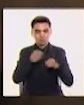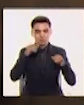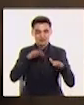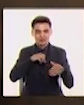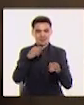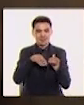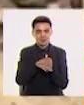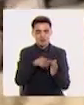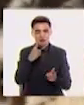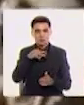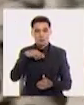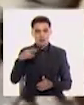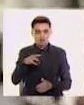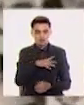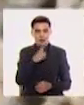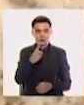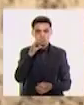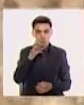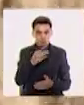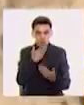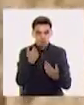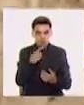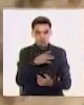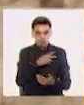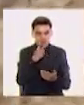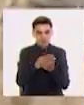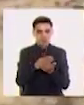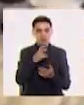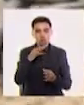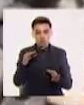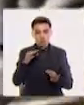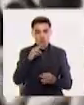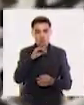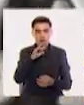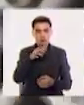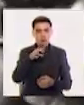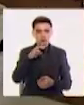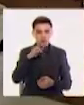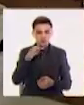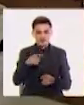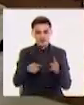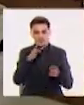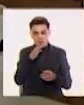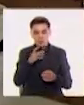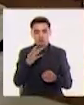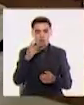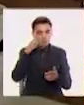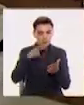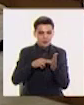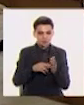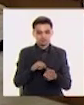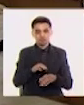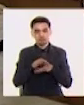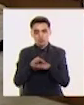1 миллиардтай қару-жарақтың 1%-на да жетпейтін көрсеткіш. Алайда Құрманбаев әлі қанша оқтары шығарылуы жоспарланып отырғанын